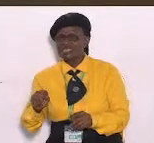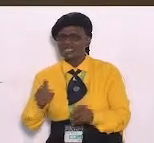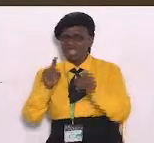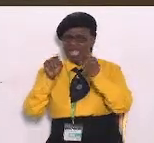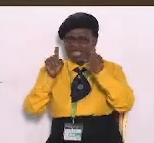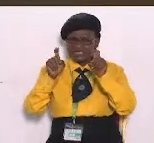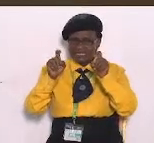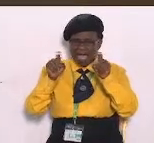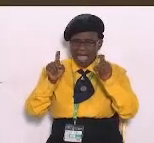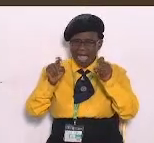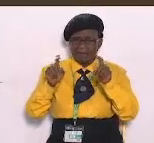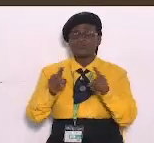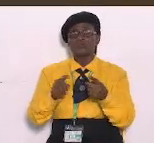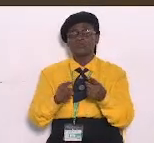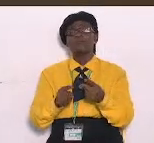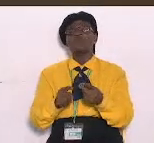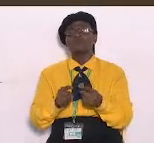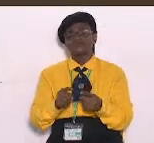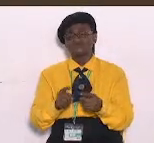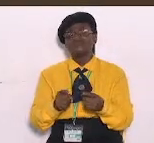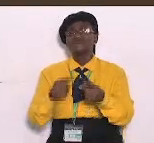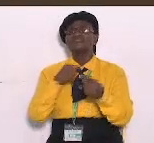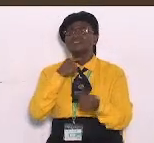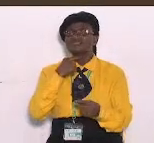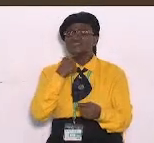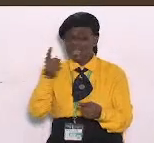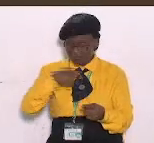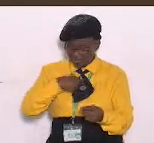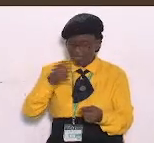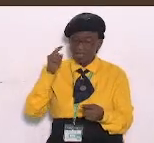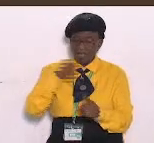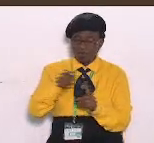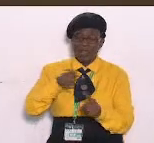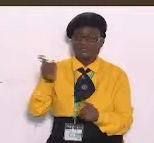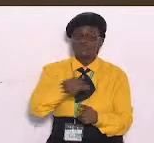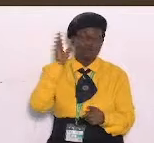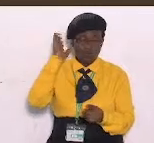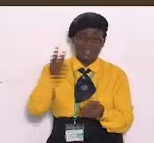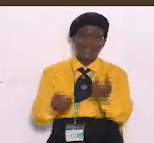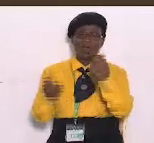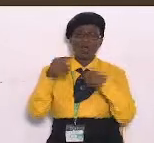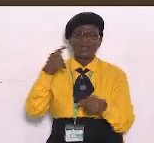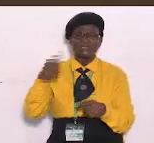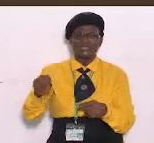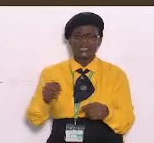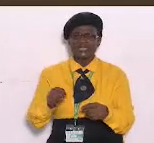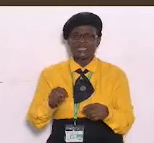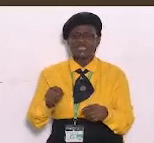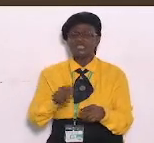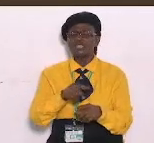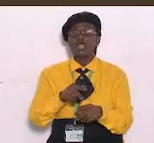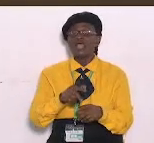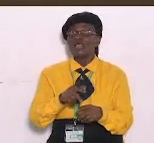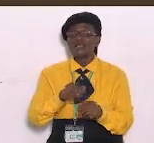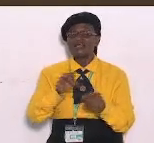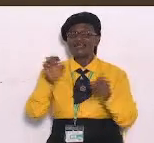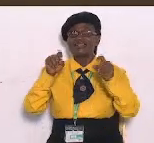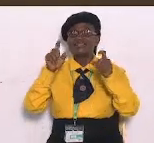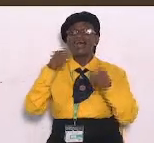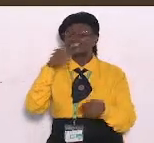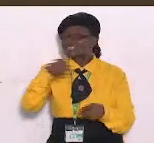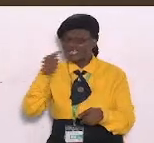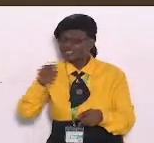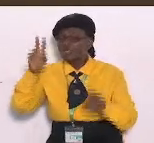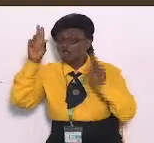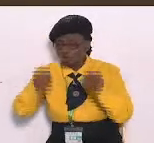dit non quand est-ce qu'il viendra pour lesexamin et l'examinateur a dit je